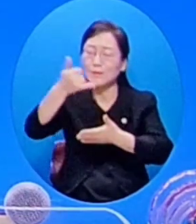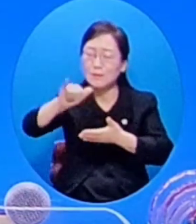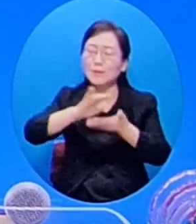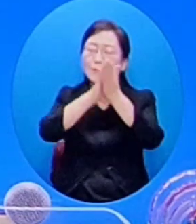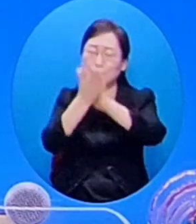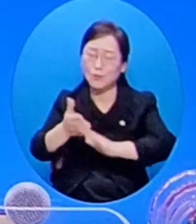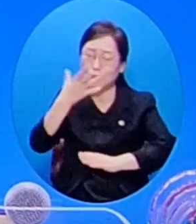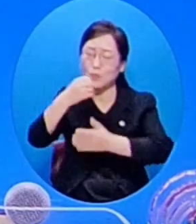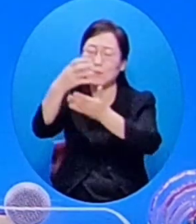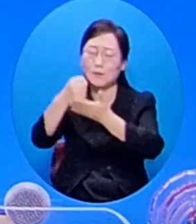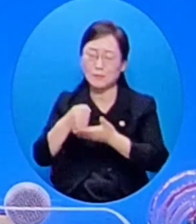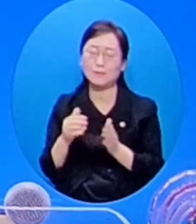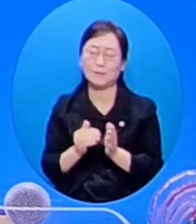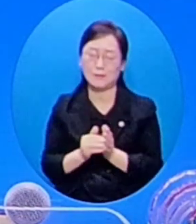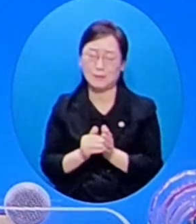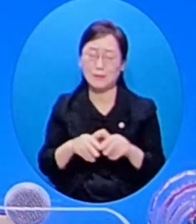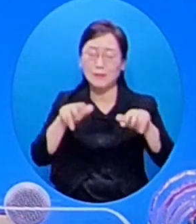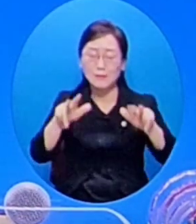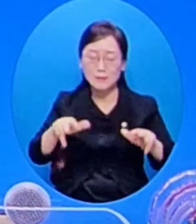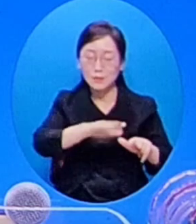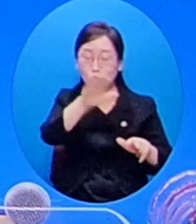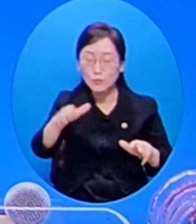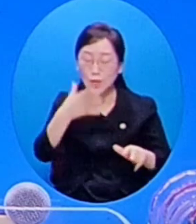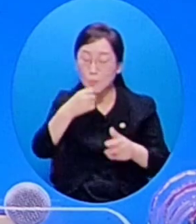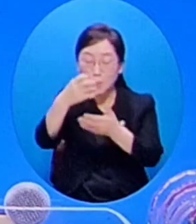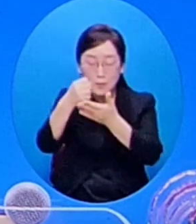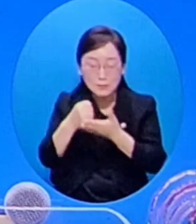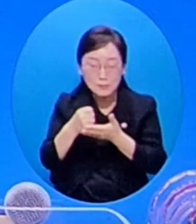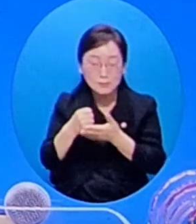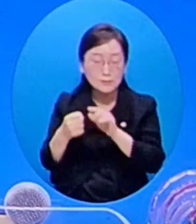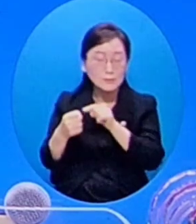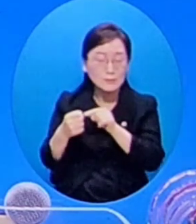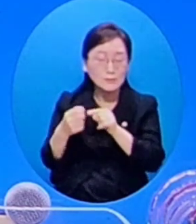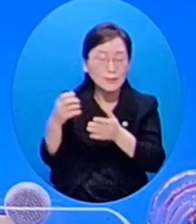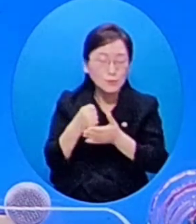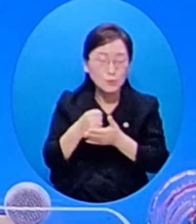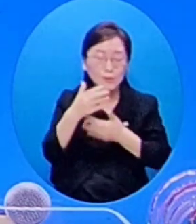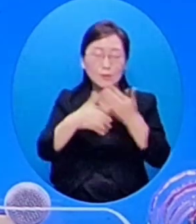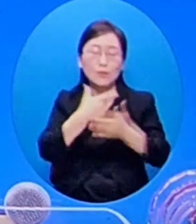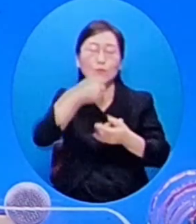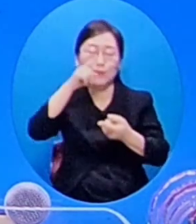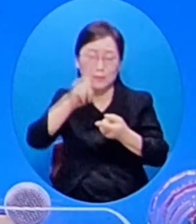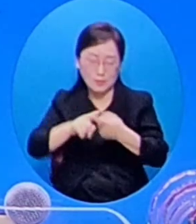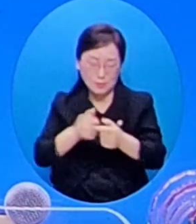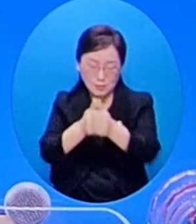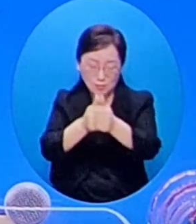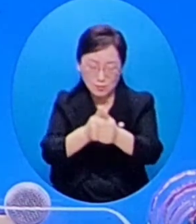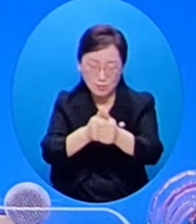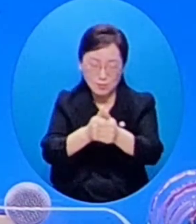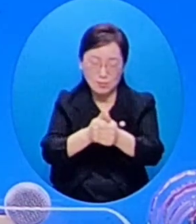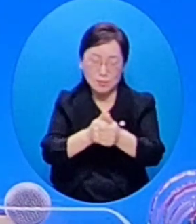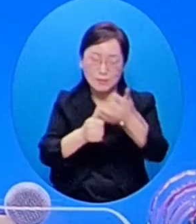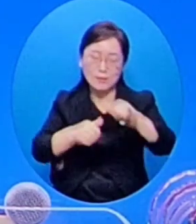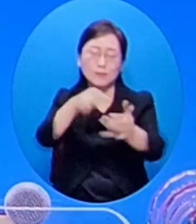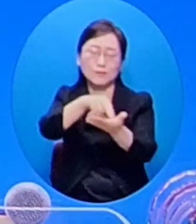인생이 되었습니다. 이제 우리가 복된 인생으로 하나님의 뜻을 따라 살아가는 하나님 자녀를 다 되게 하여